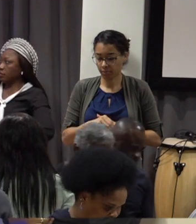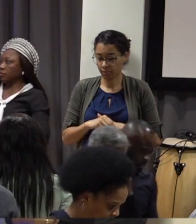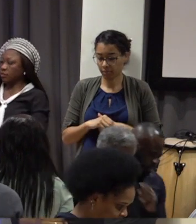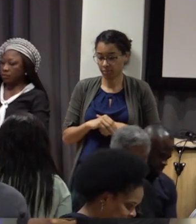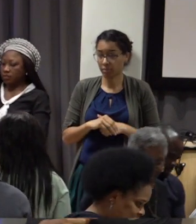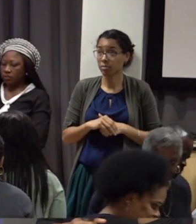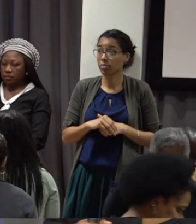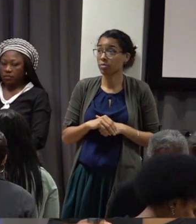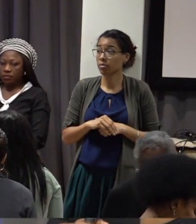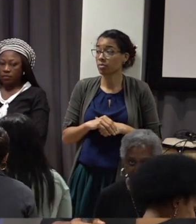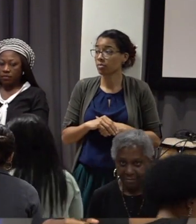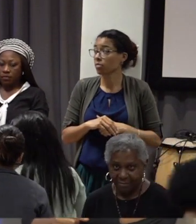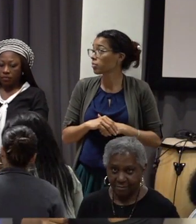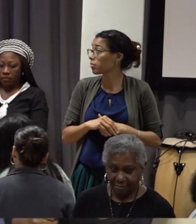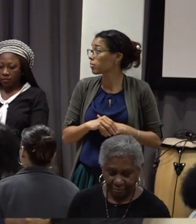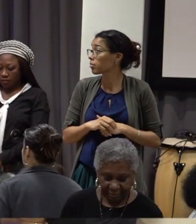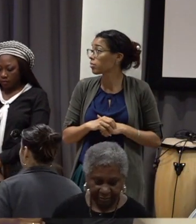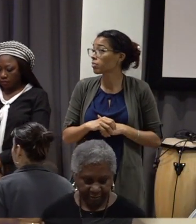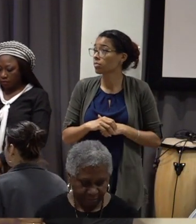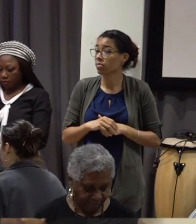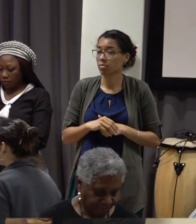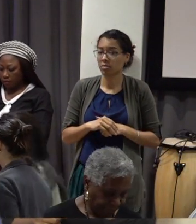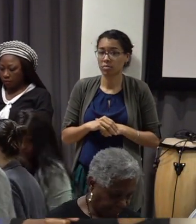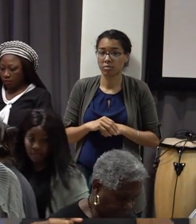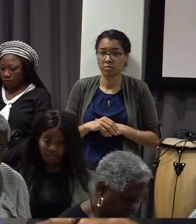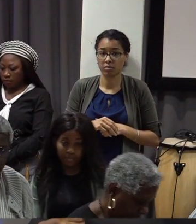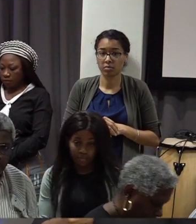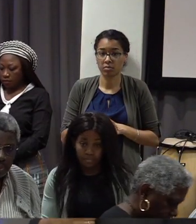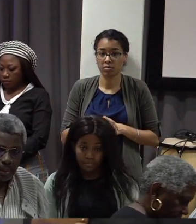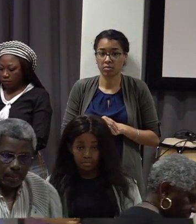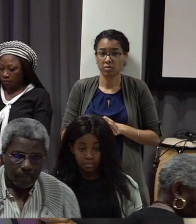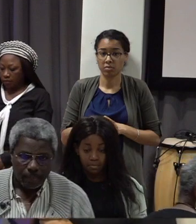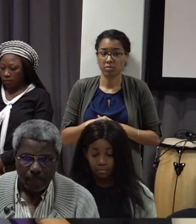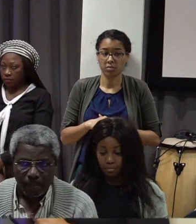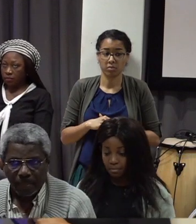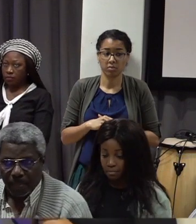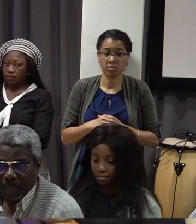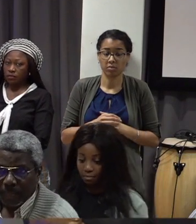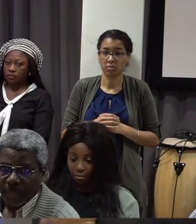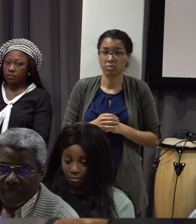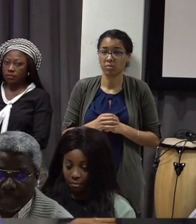Je m'abandonne. Alléluia. Ce chant dit « Je m'abandonne et je veux te connaître plus ».